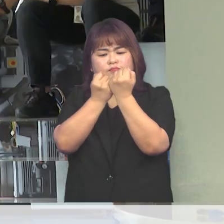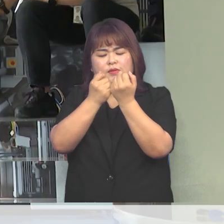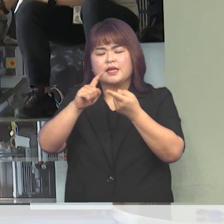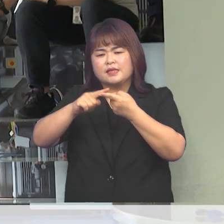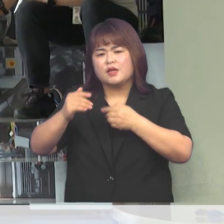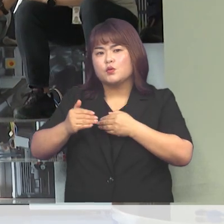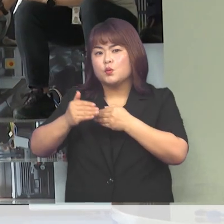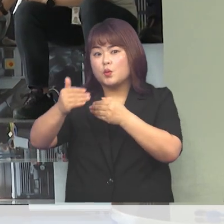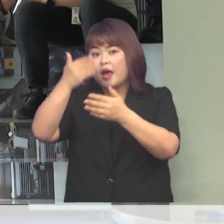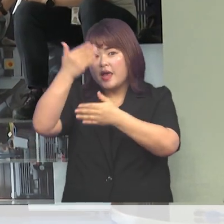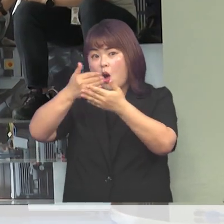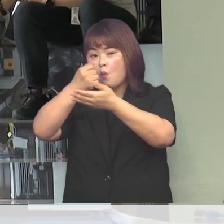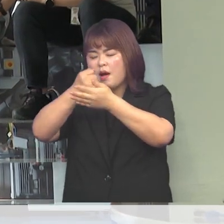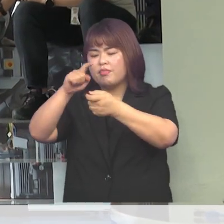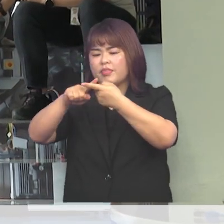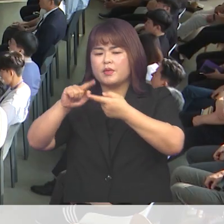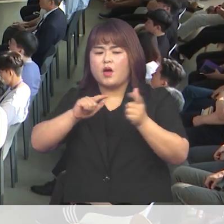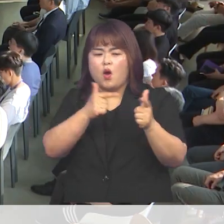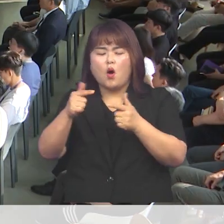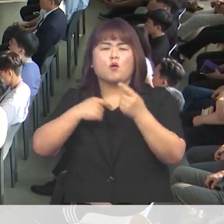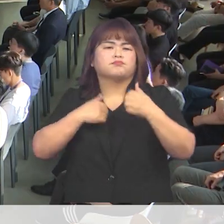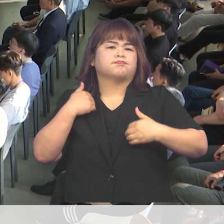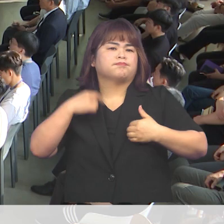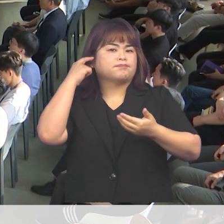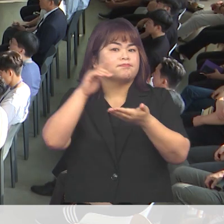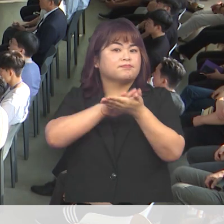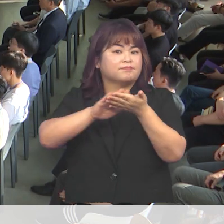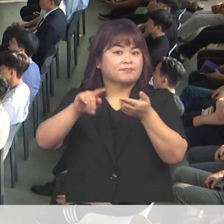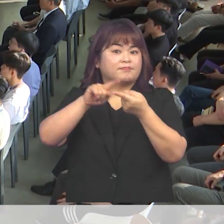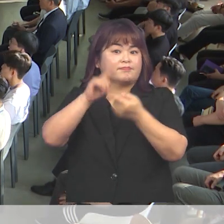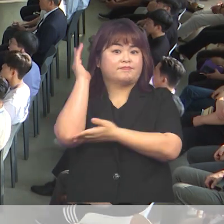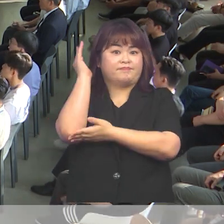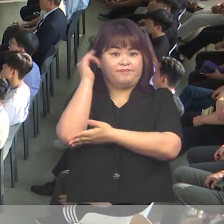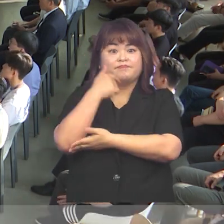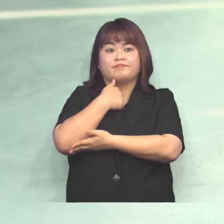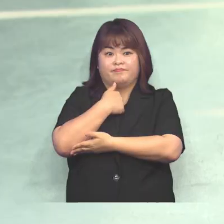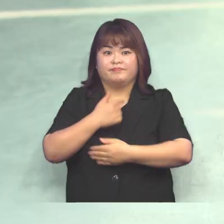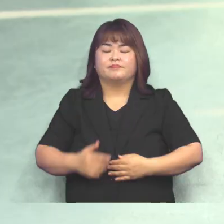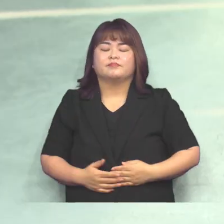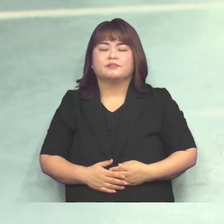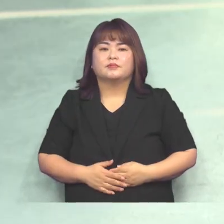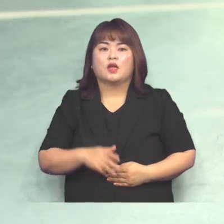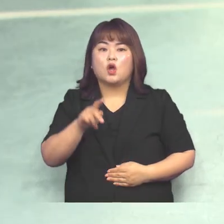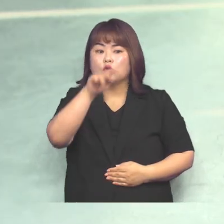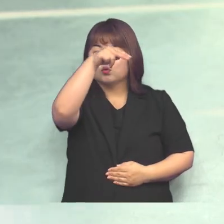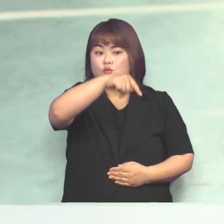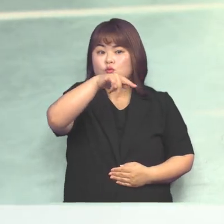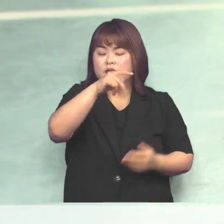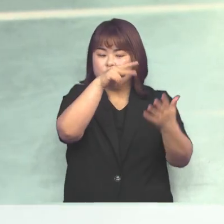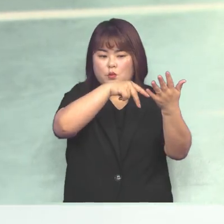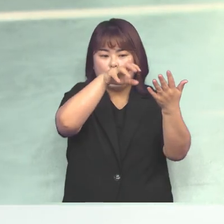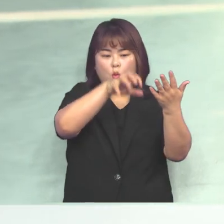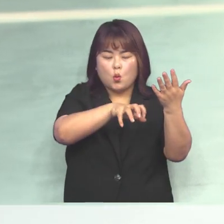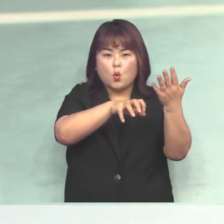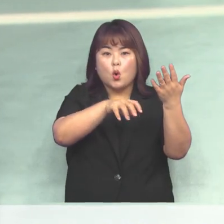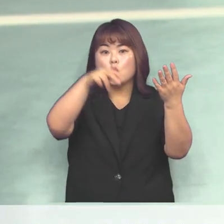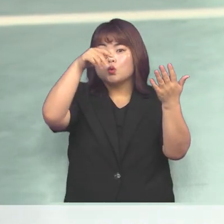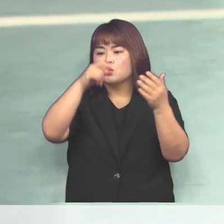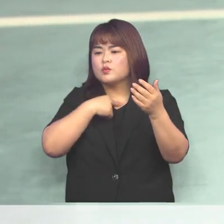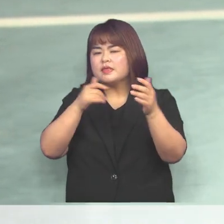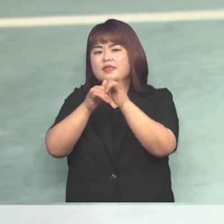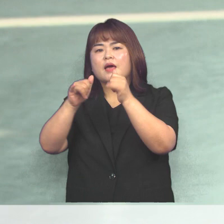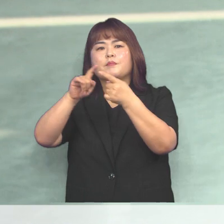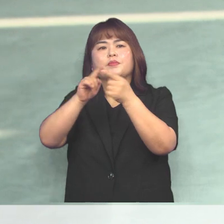미술작품과 화가에 대해 재밌고 명쾌하게 이야기를 풀어냈습니다. 수지도서관 미술인문학 분야